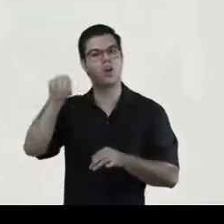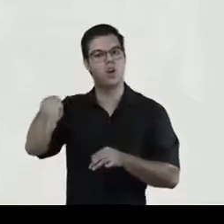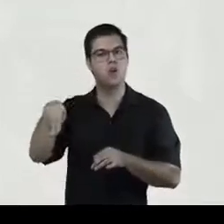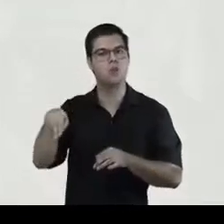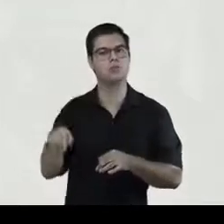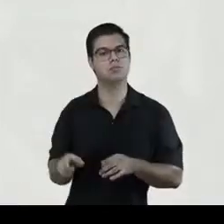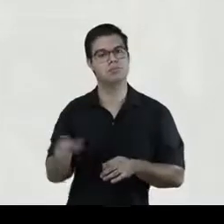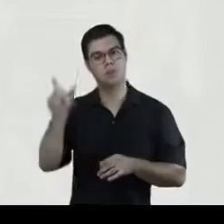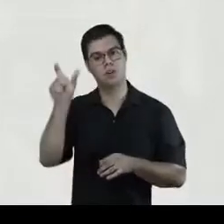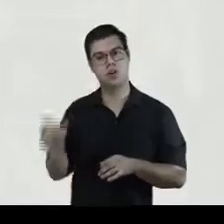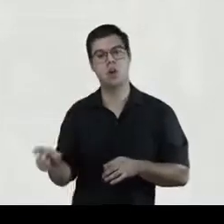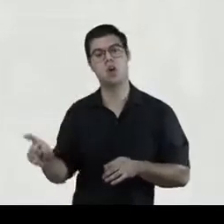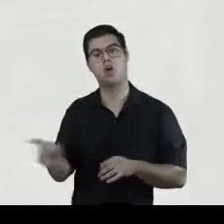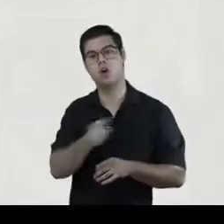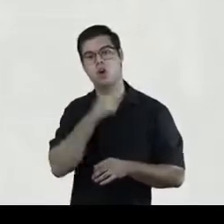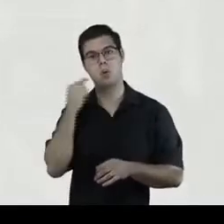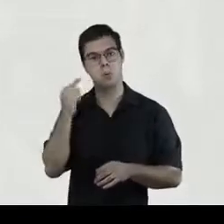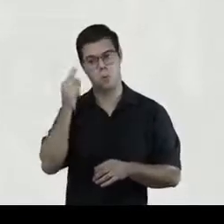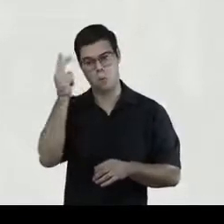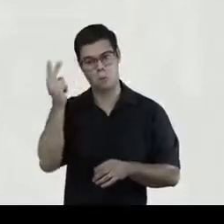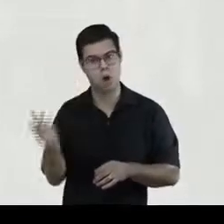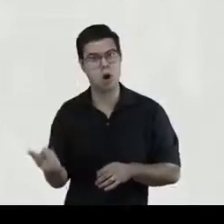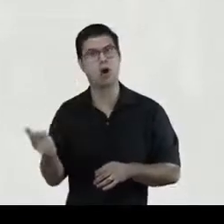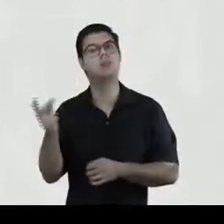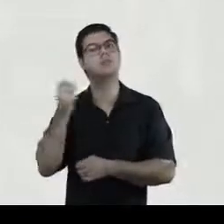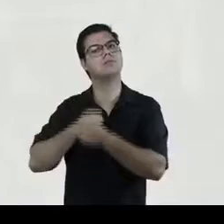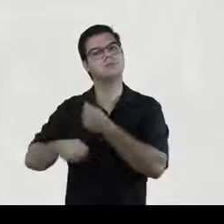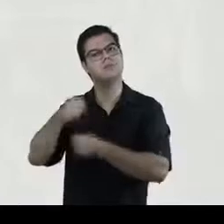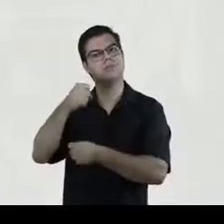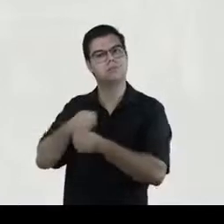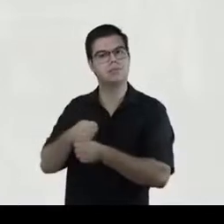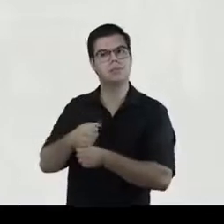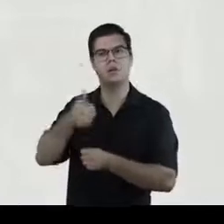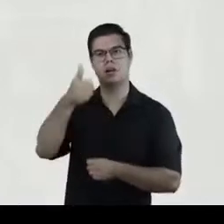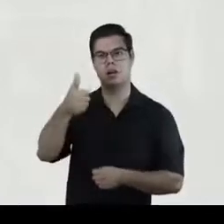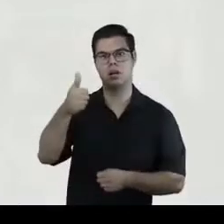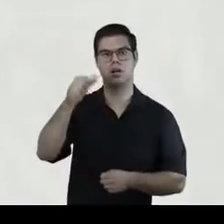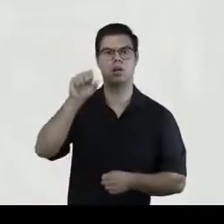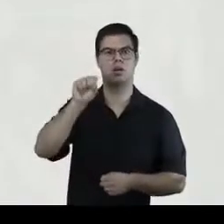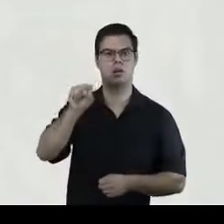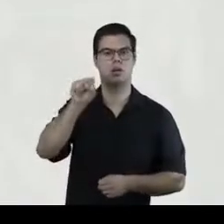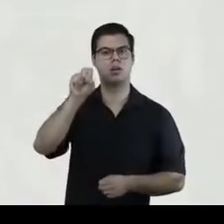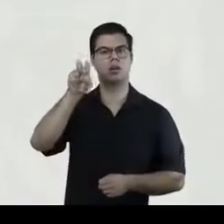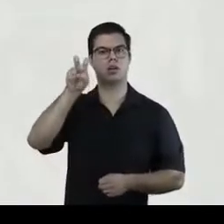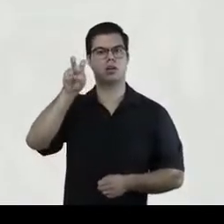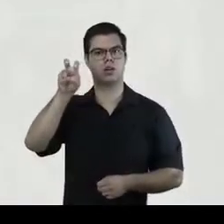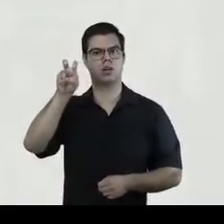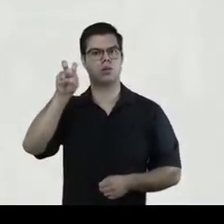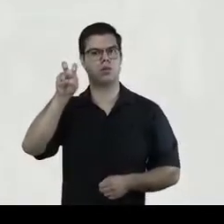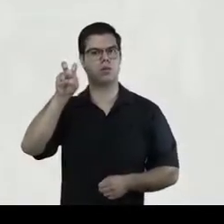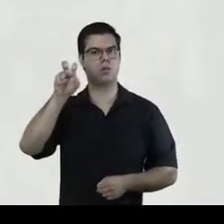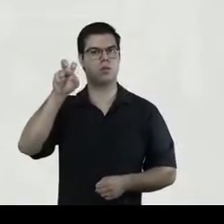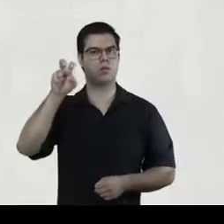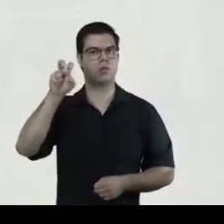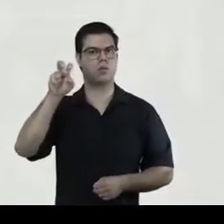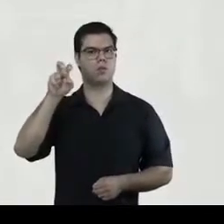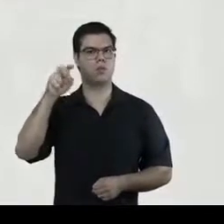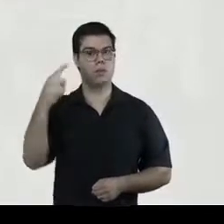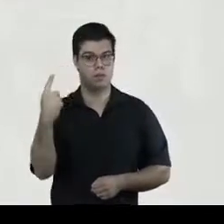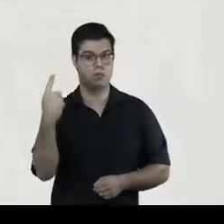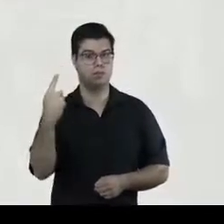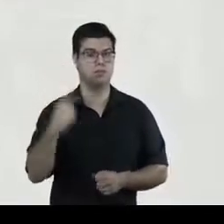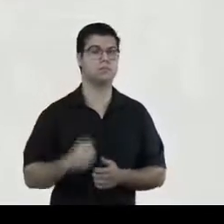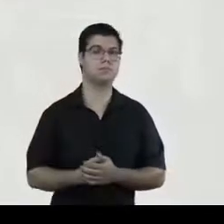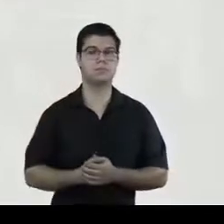1851. Et son catalogue est paru